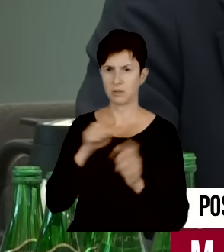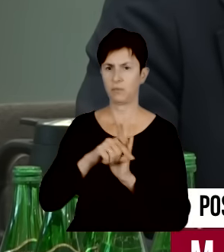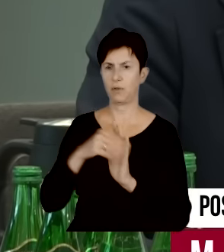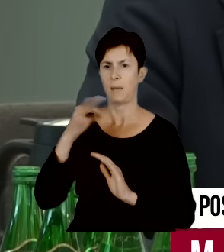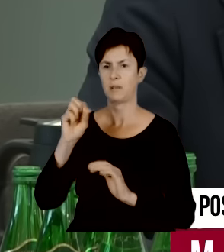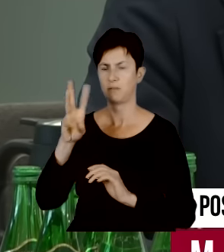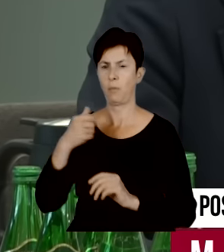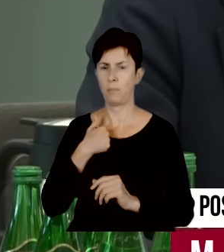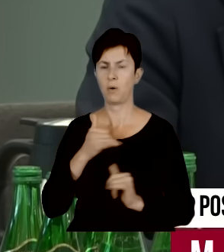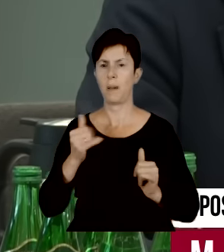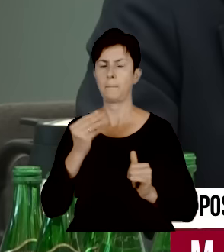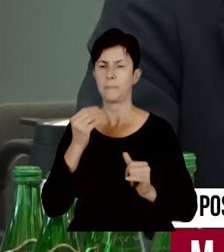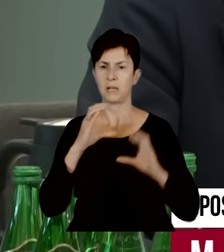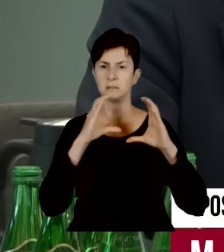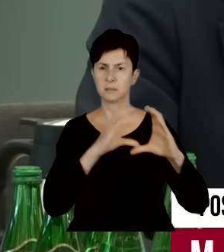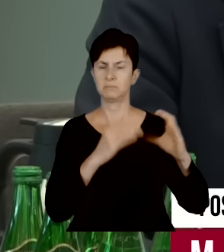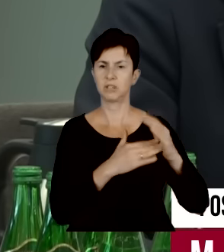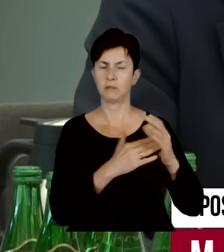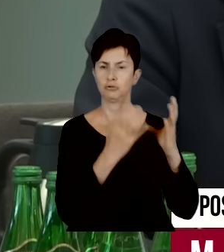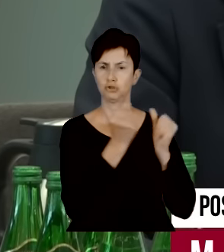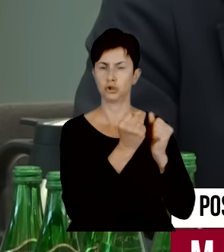środki na pokrycie wydatków ponies